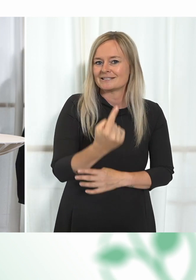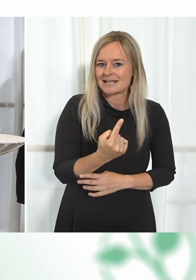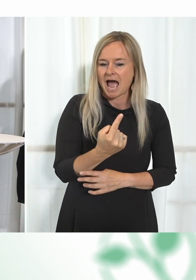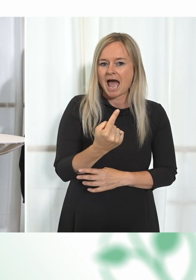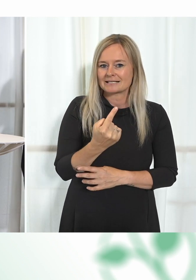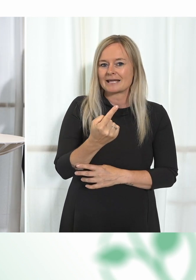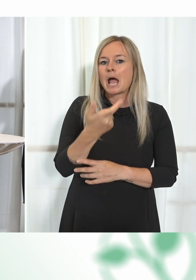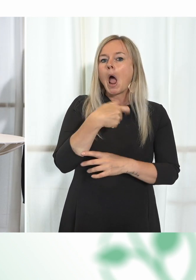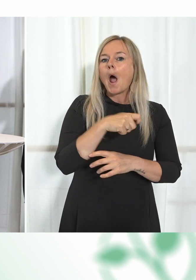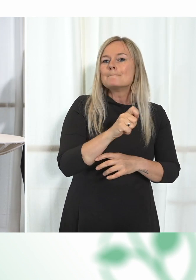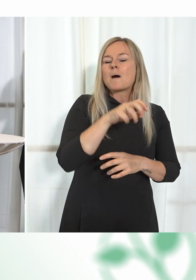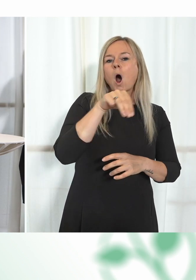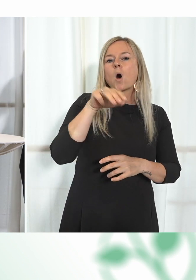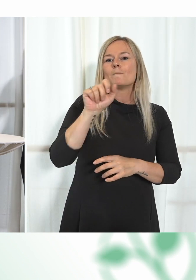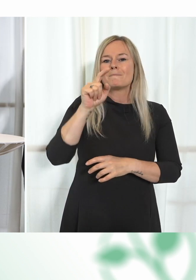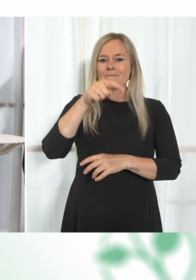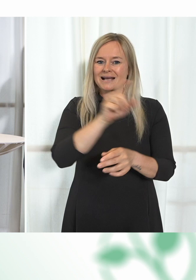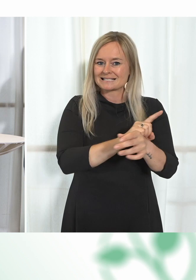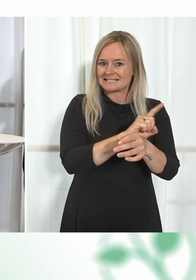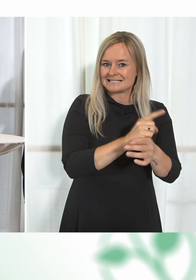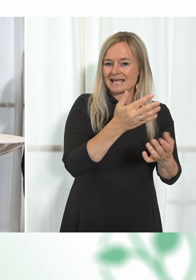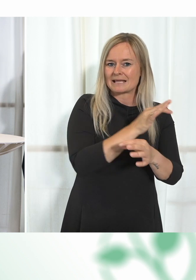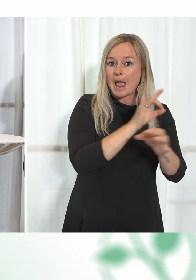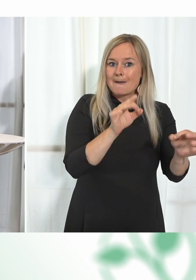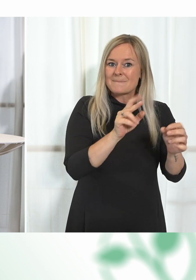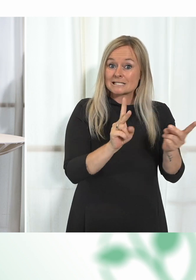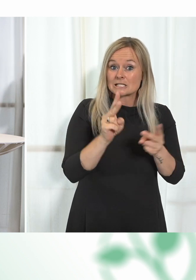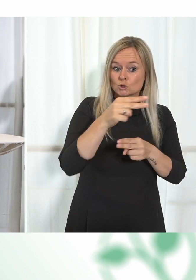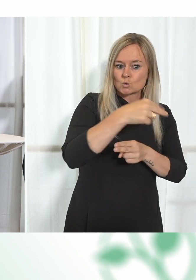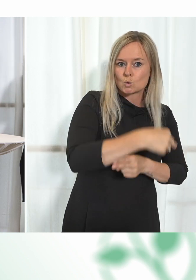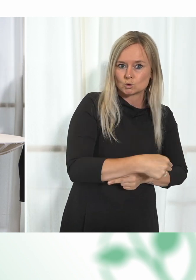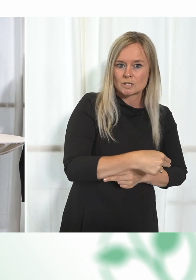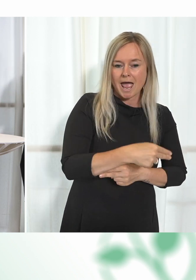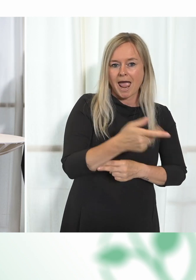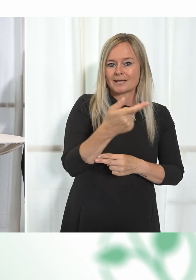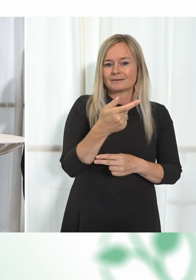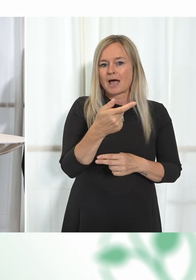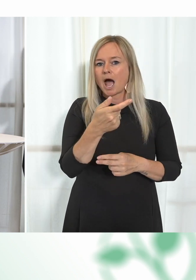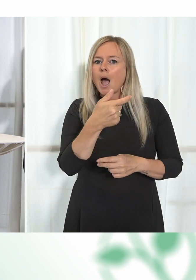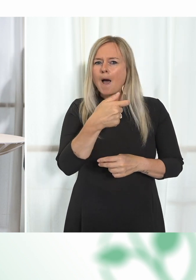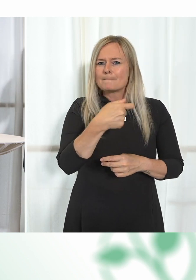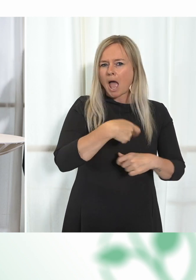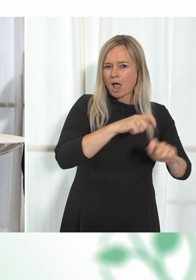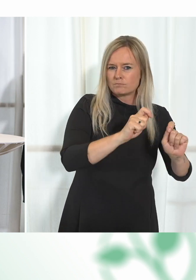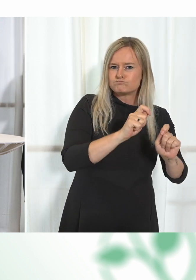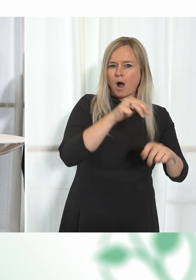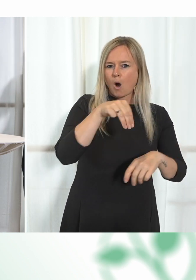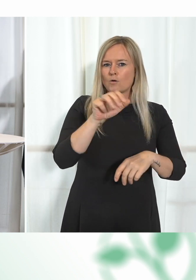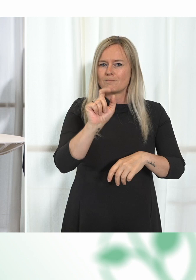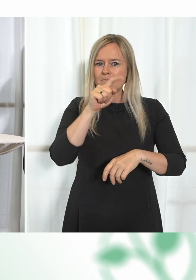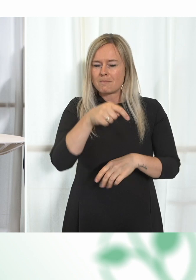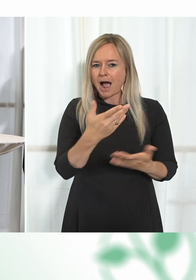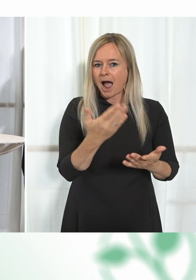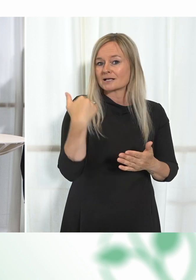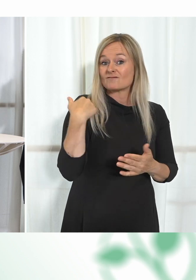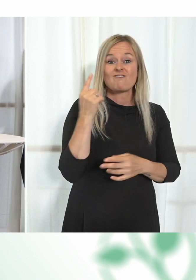Baumarktzeiten. Der beste Zuschneider bei Baumarkt international, wir haben ja 160 Märkte in 9 Ländern gehabt,